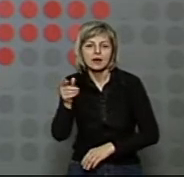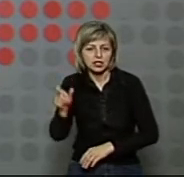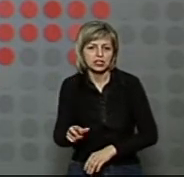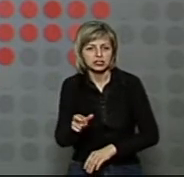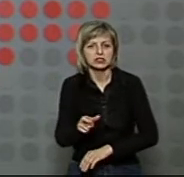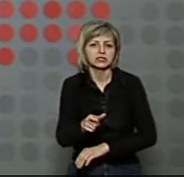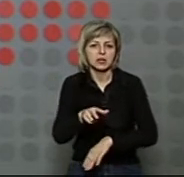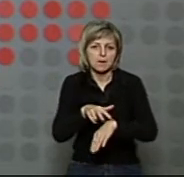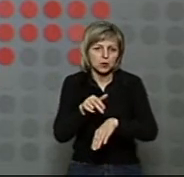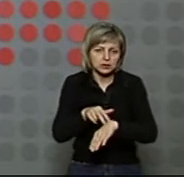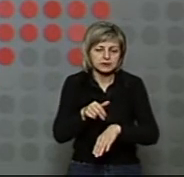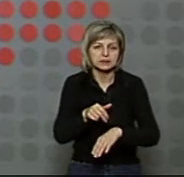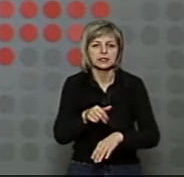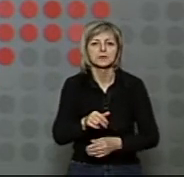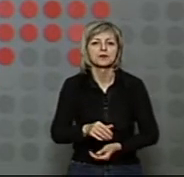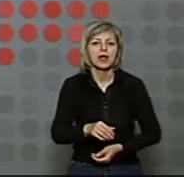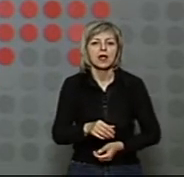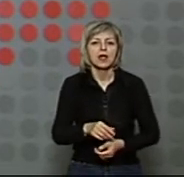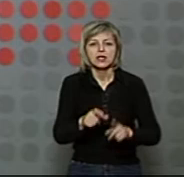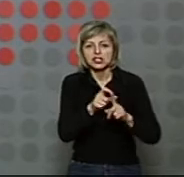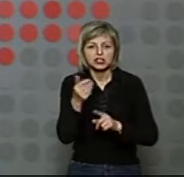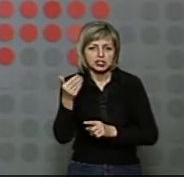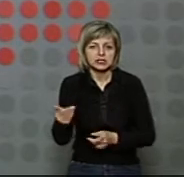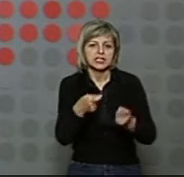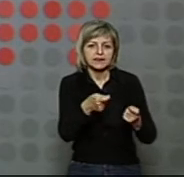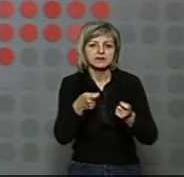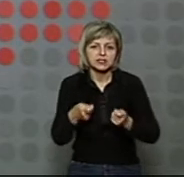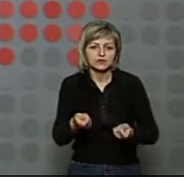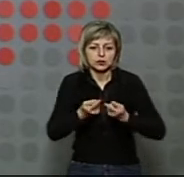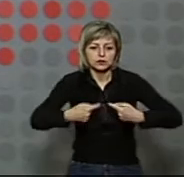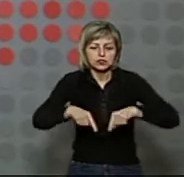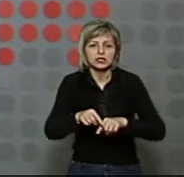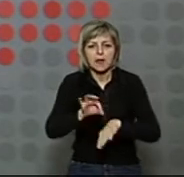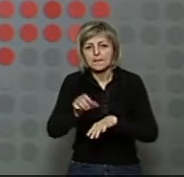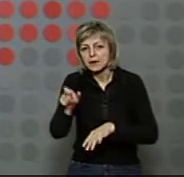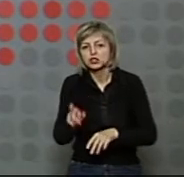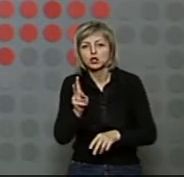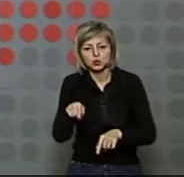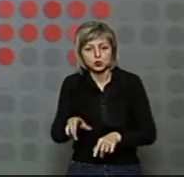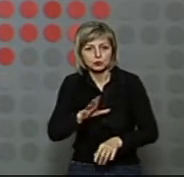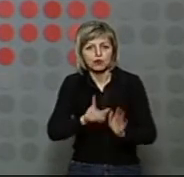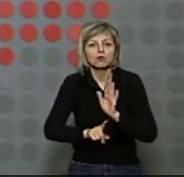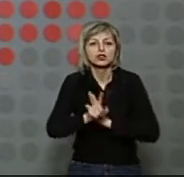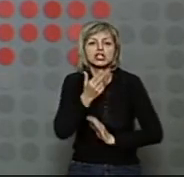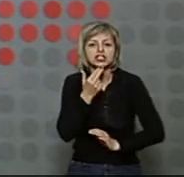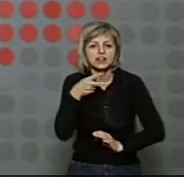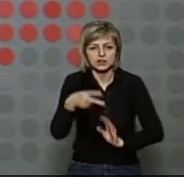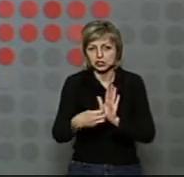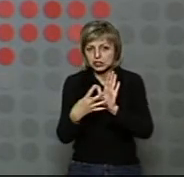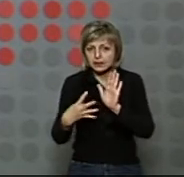Ольга Бузулук. Зі слів завідувача відділення Володимира Терлецького, пацієнт, який перебував тут із червня